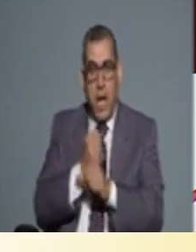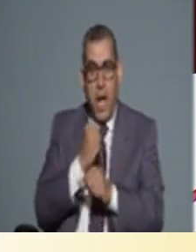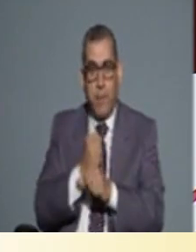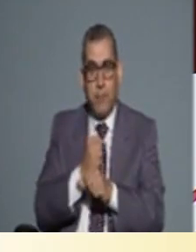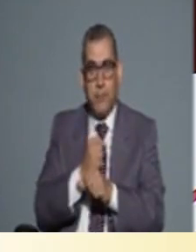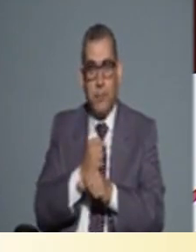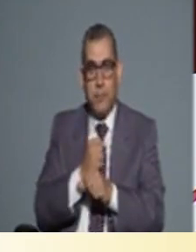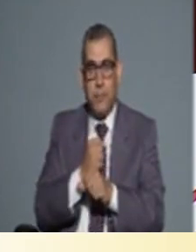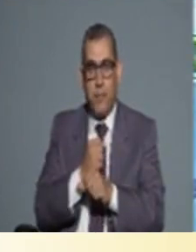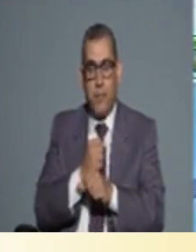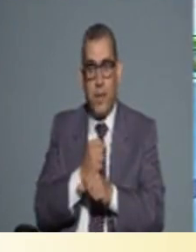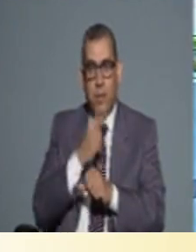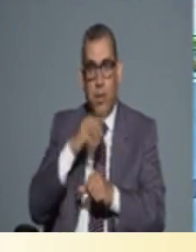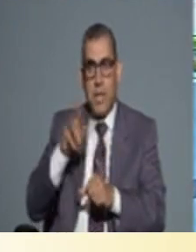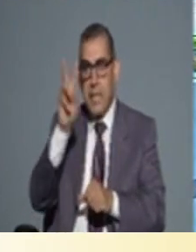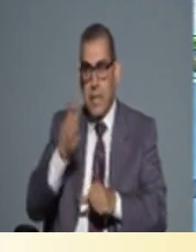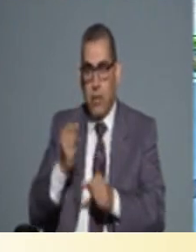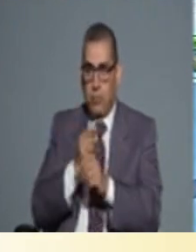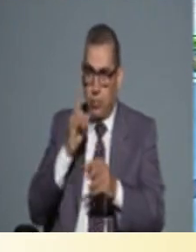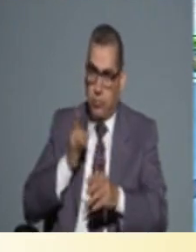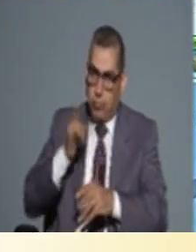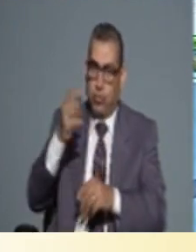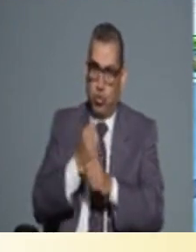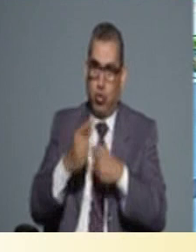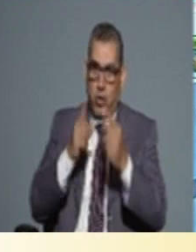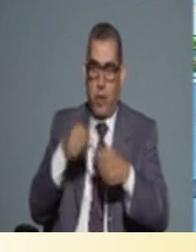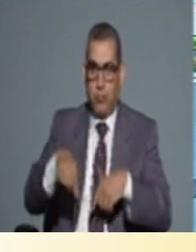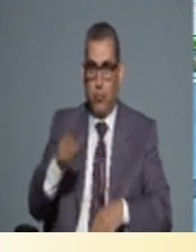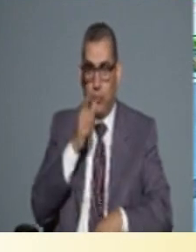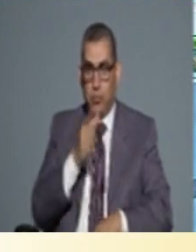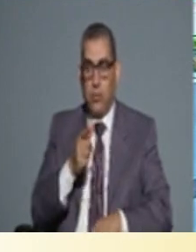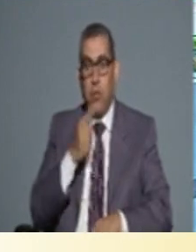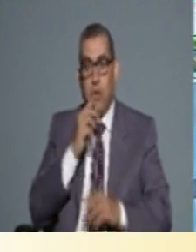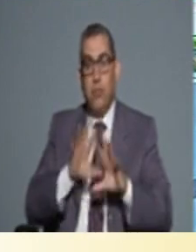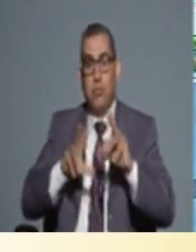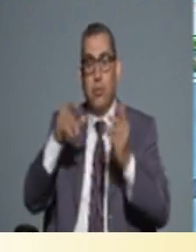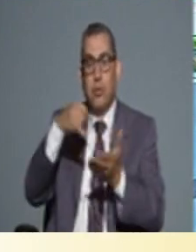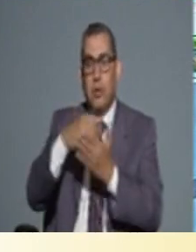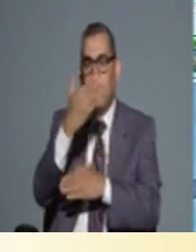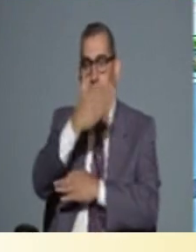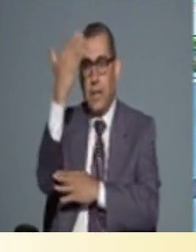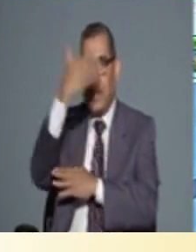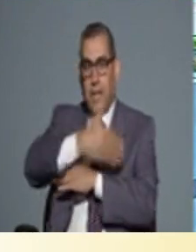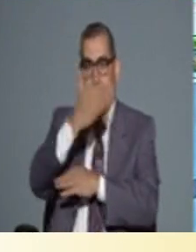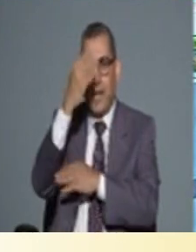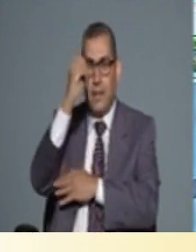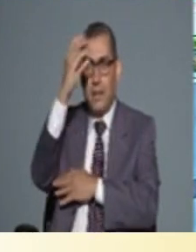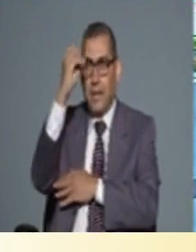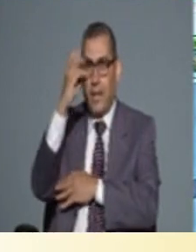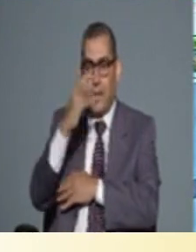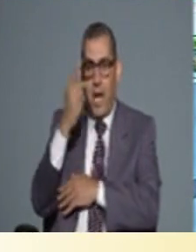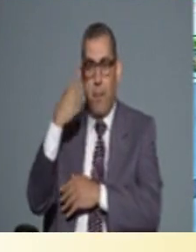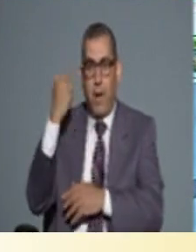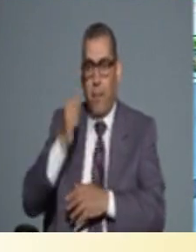تطوير نظم الاشارات. كان عندنا فن الاشارات ميكانيكيه بتعمل يدويا زي ما حضرتك هتشوف دلوقتي الابراج زي ما موجود على اليمين كده في